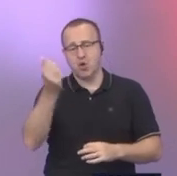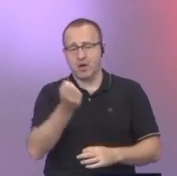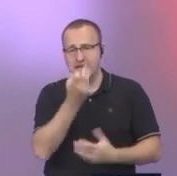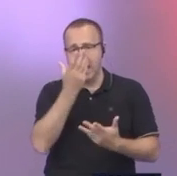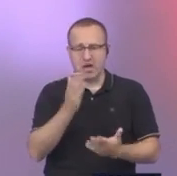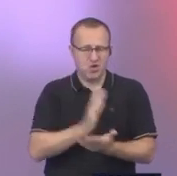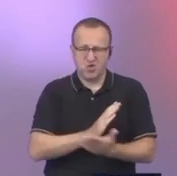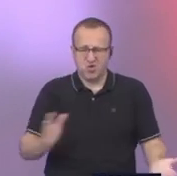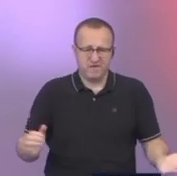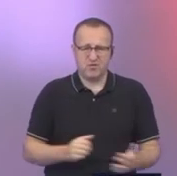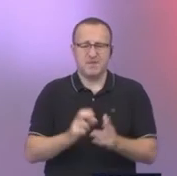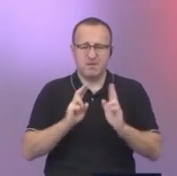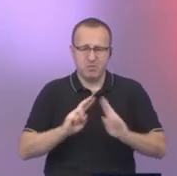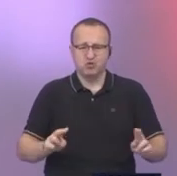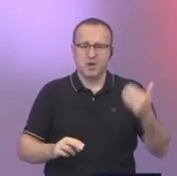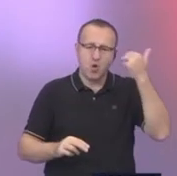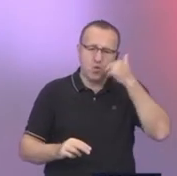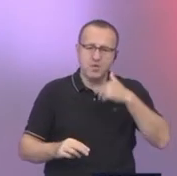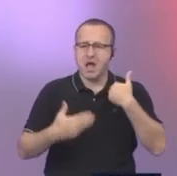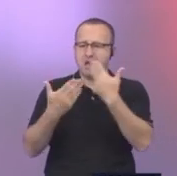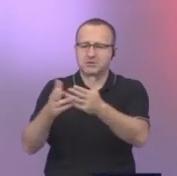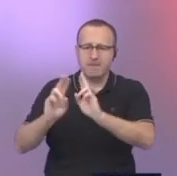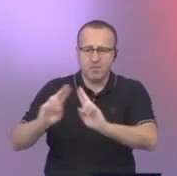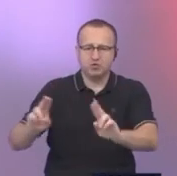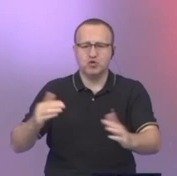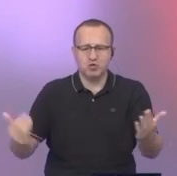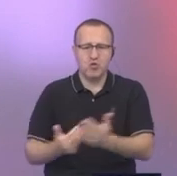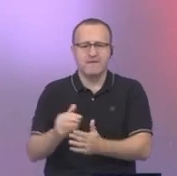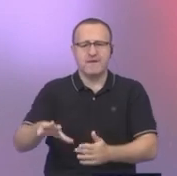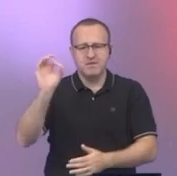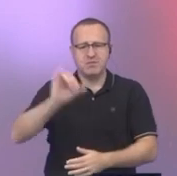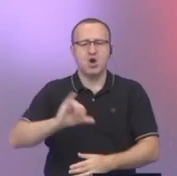vymalované a môžeme ľuďom dať možnosť na novo si vybrať, kto túto krajinu z tohto marazmu ide vytiahnuť.